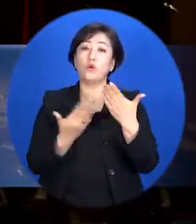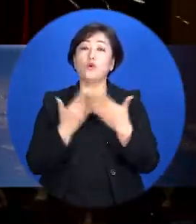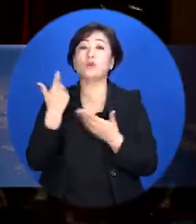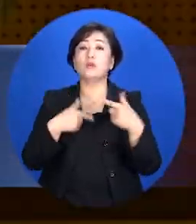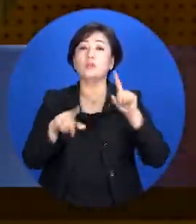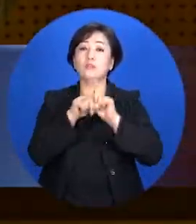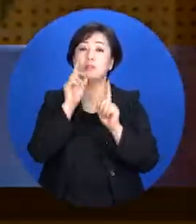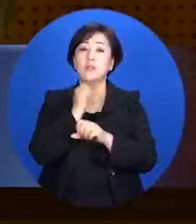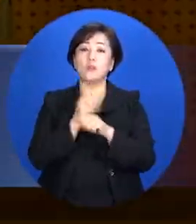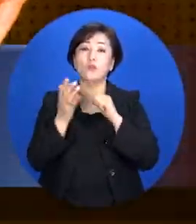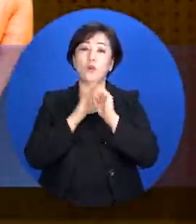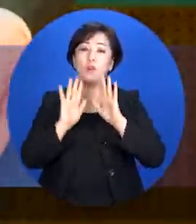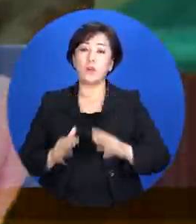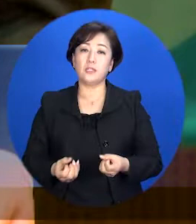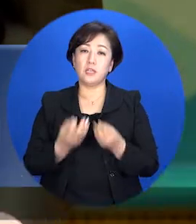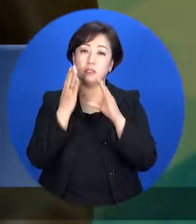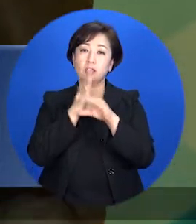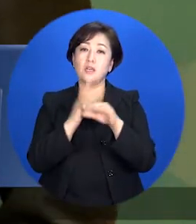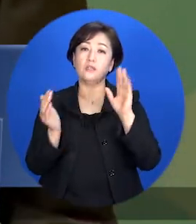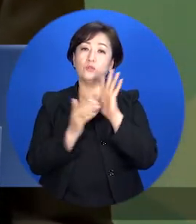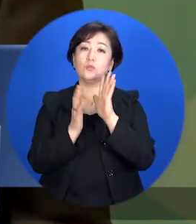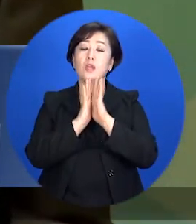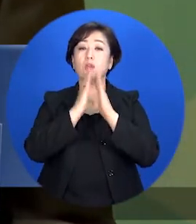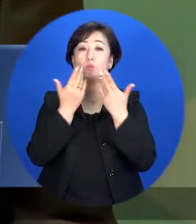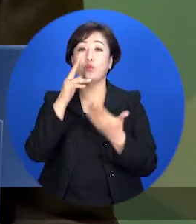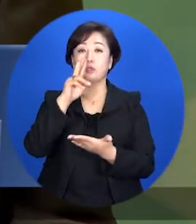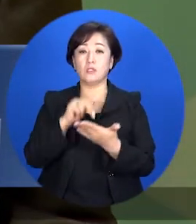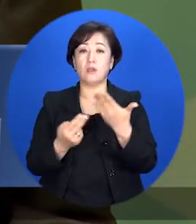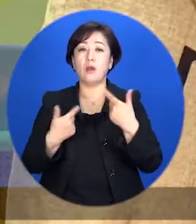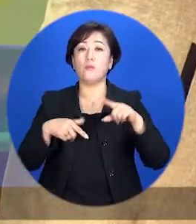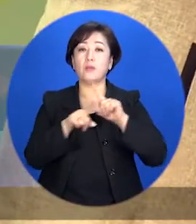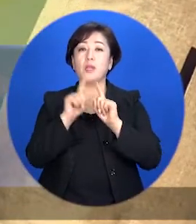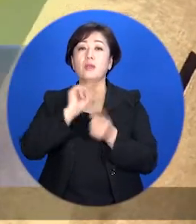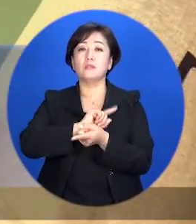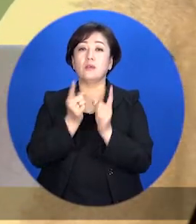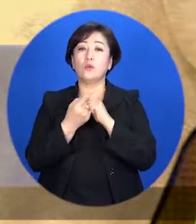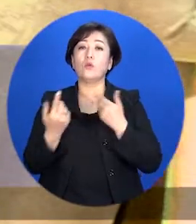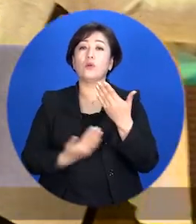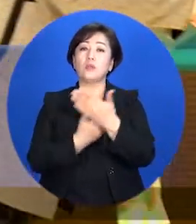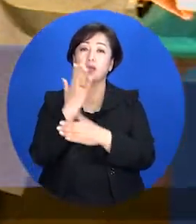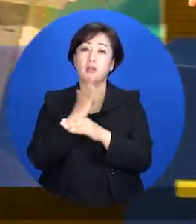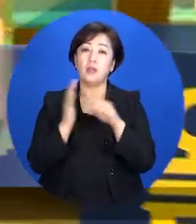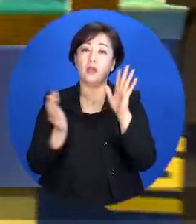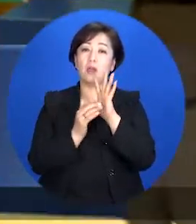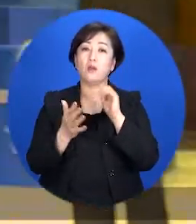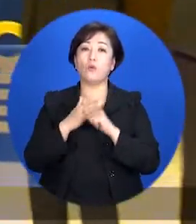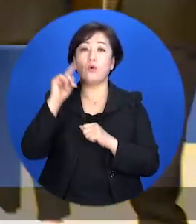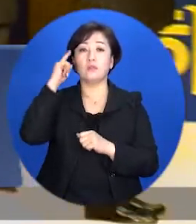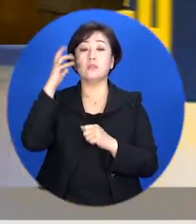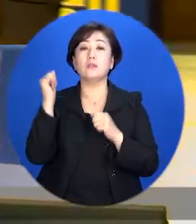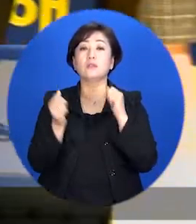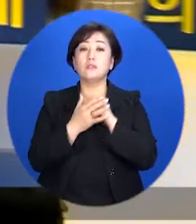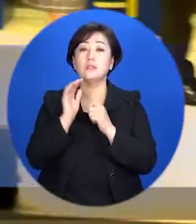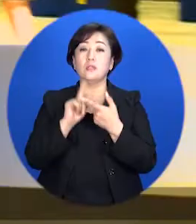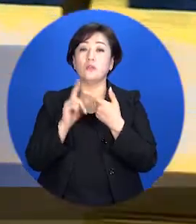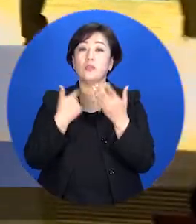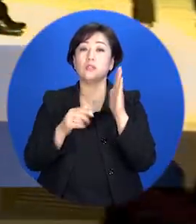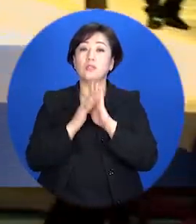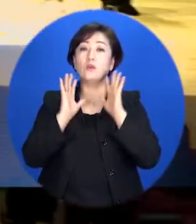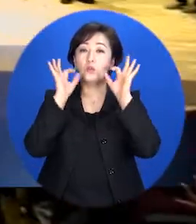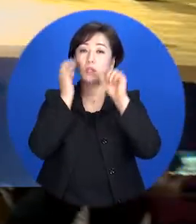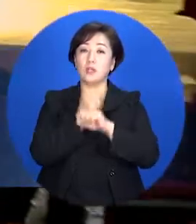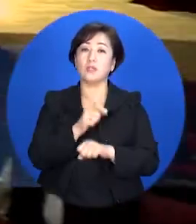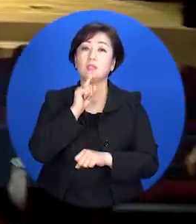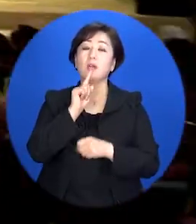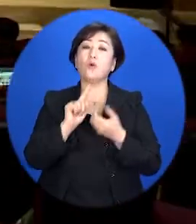울산시 관계자는 이번 행사를 통해 독서 문화를 정착시키고 시민들의 정서 함양에 도움이 될수 있도록 최선을